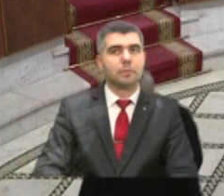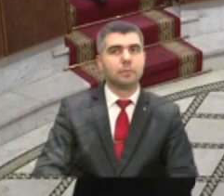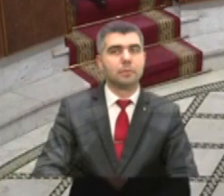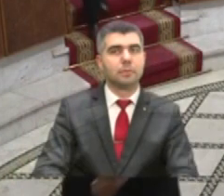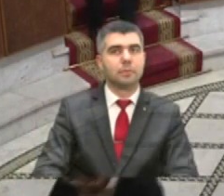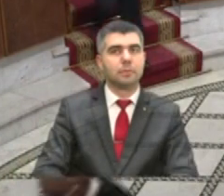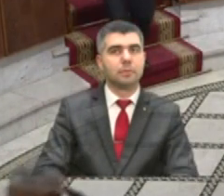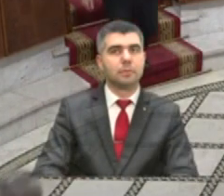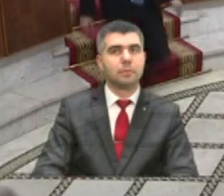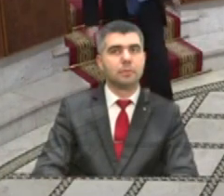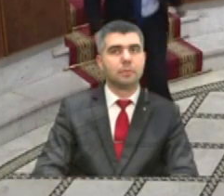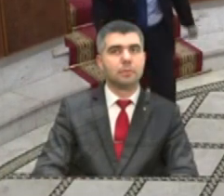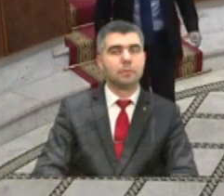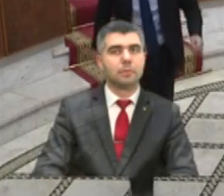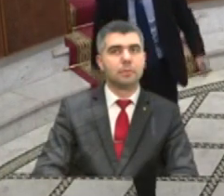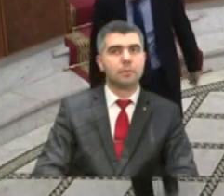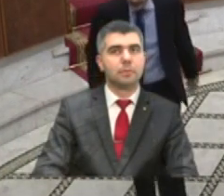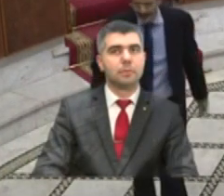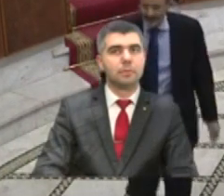لكم الكلمة سيد نائب.